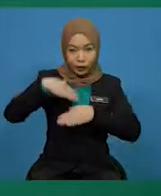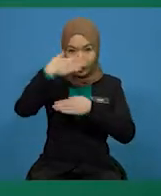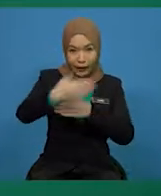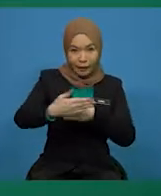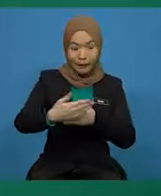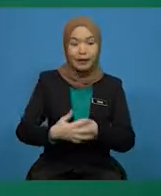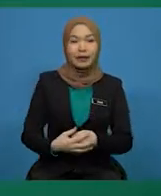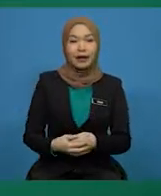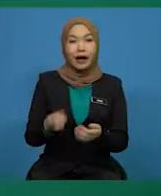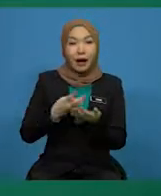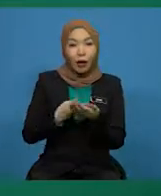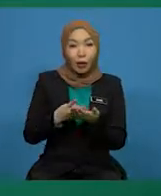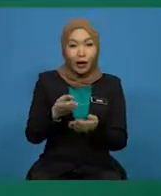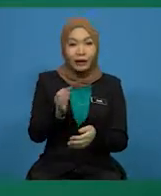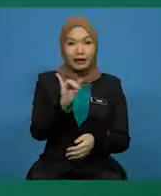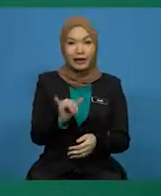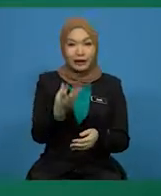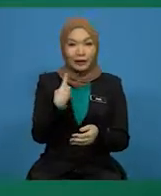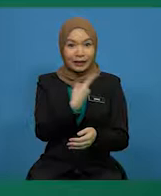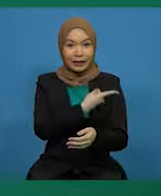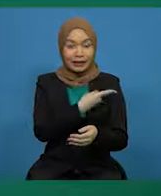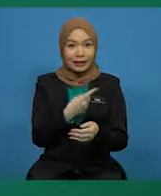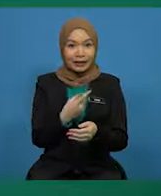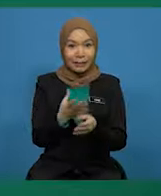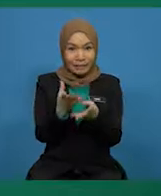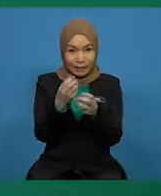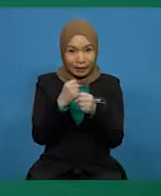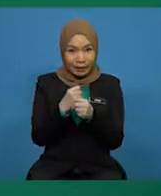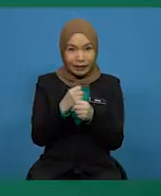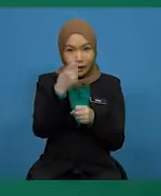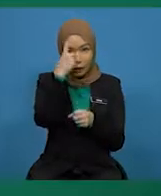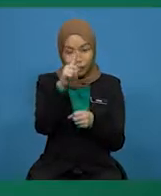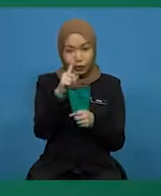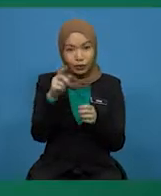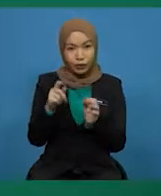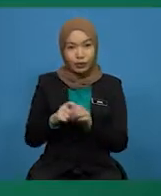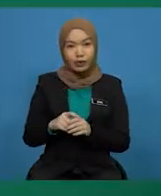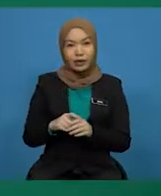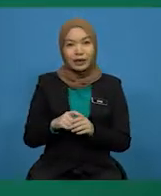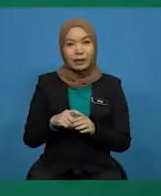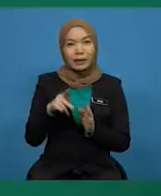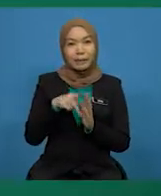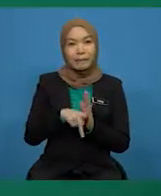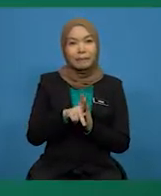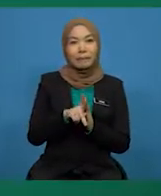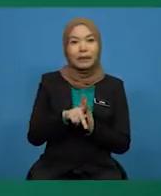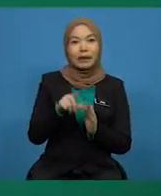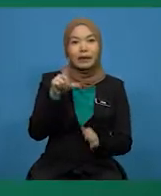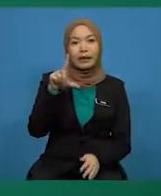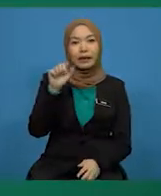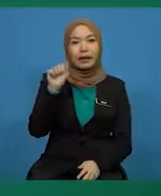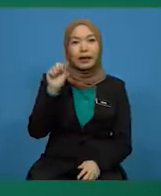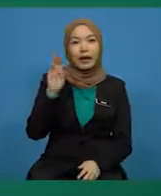diminta juga bertujuan untuk membuat pelaburan. Apakah faktor yang menentukan permintaan wang